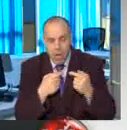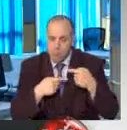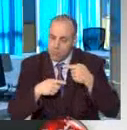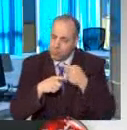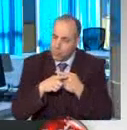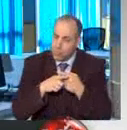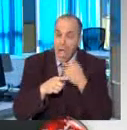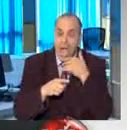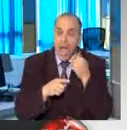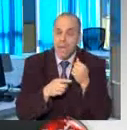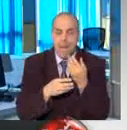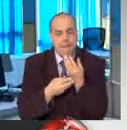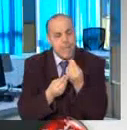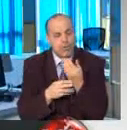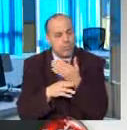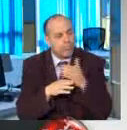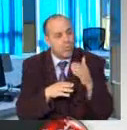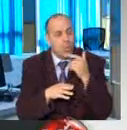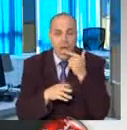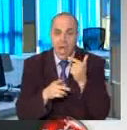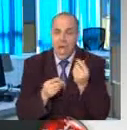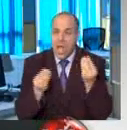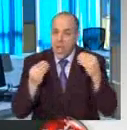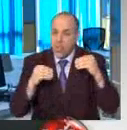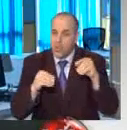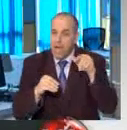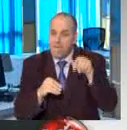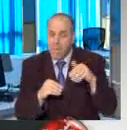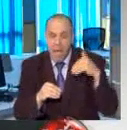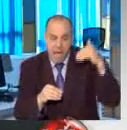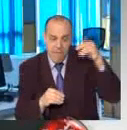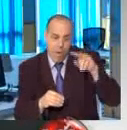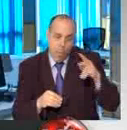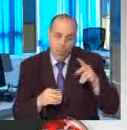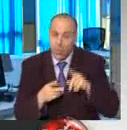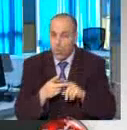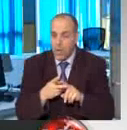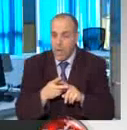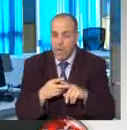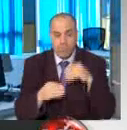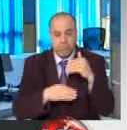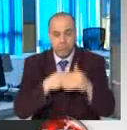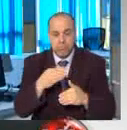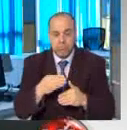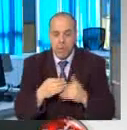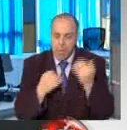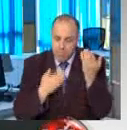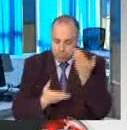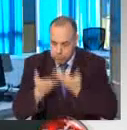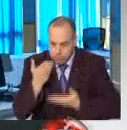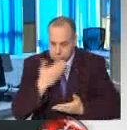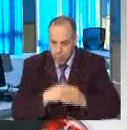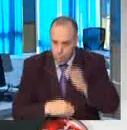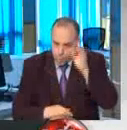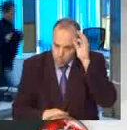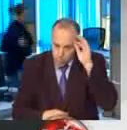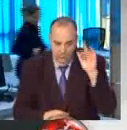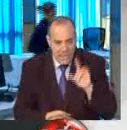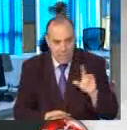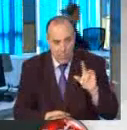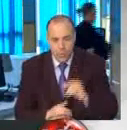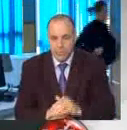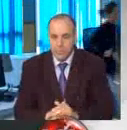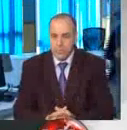عدة مجالات، إضافة إلى وجود آفاق أخرى لتطوير المبادلات بين البلدين.